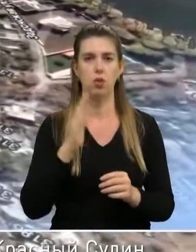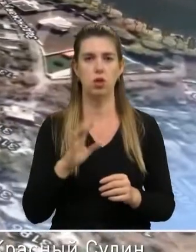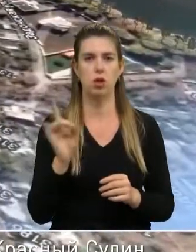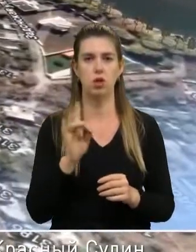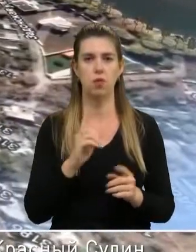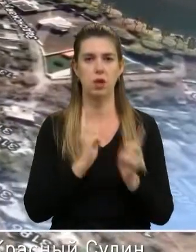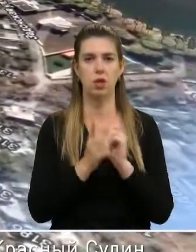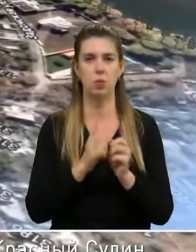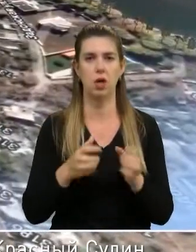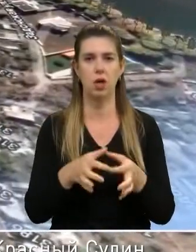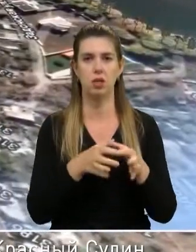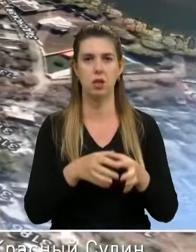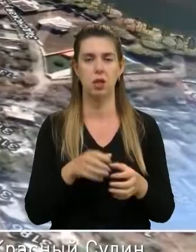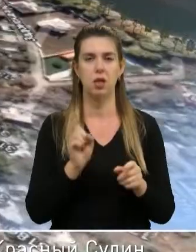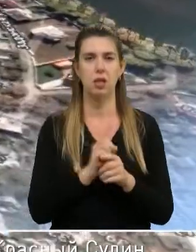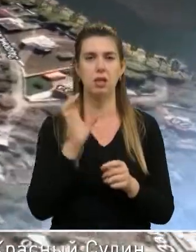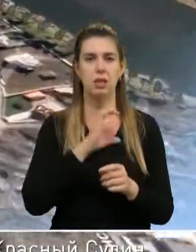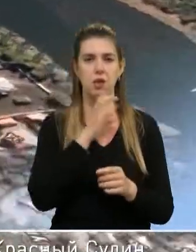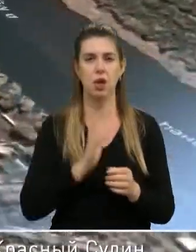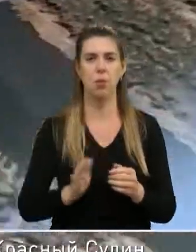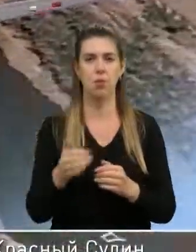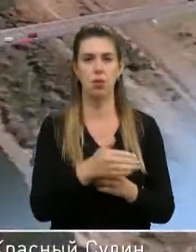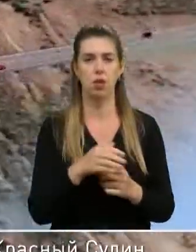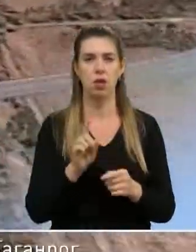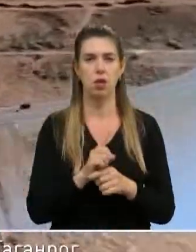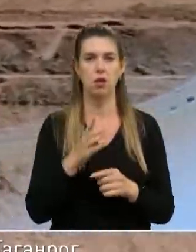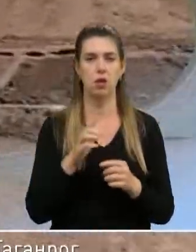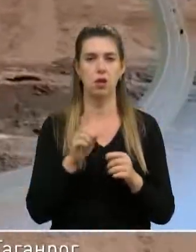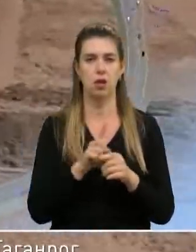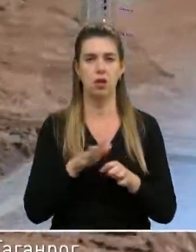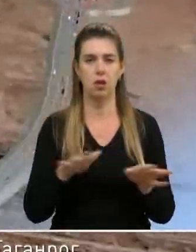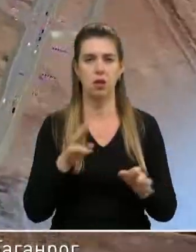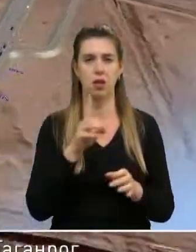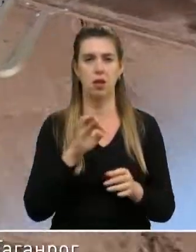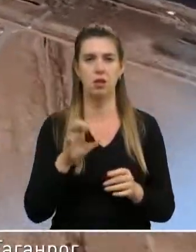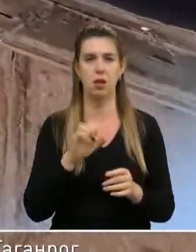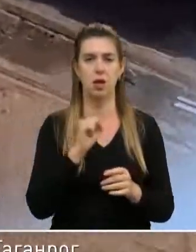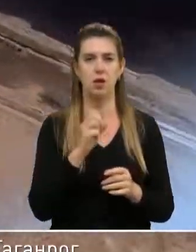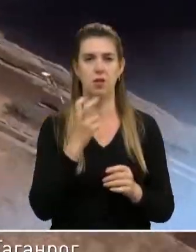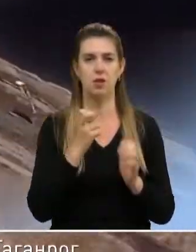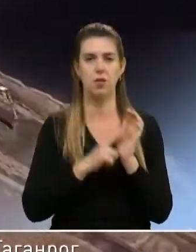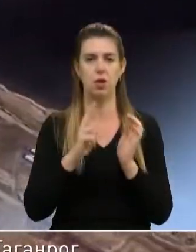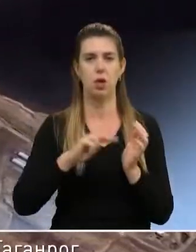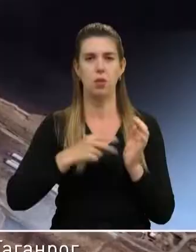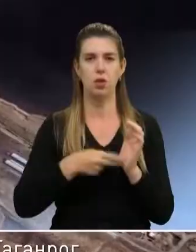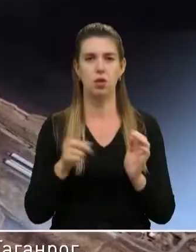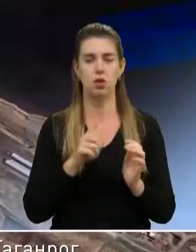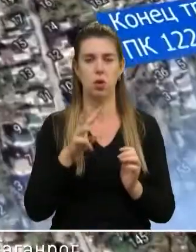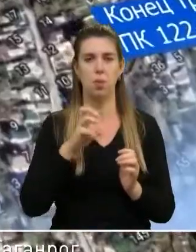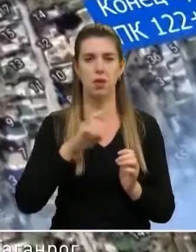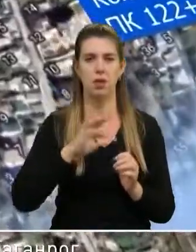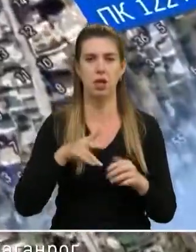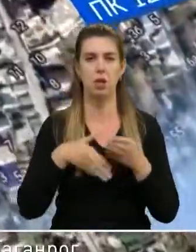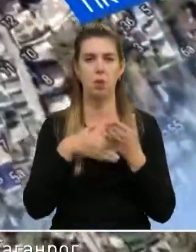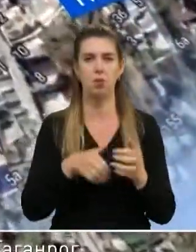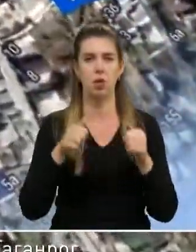Ростовского транспортного кольца. Наряду с северным обходом Донской столицы и развязкой на трассе А-280. Планируется, что магистраль